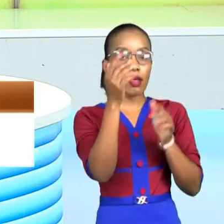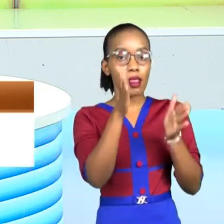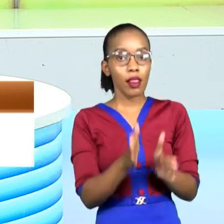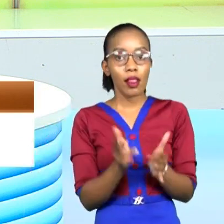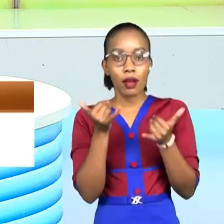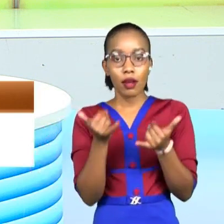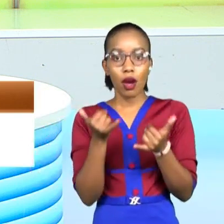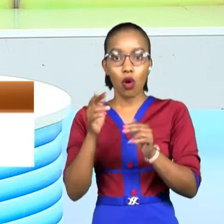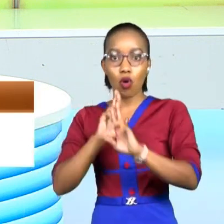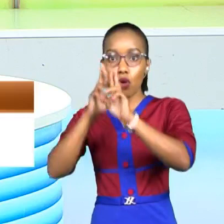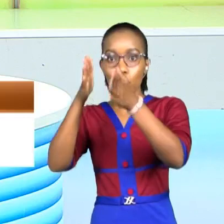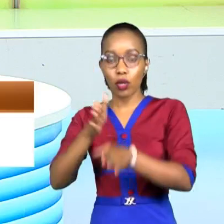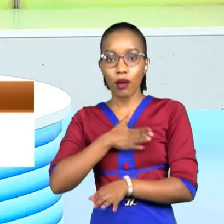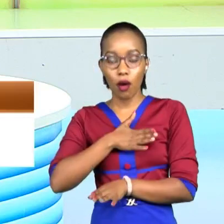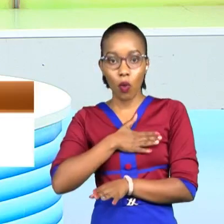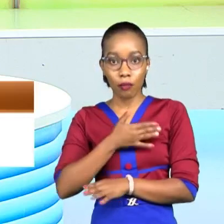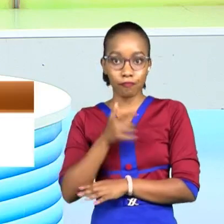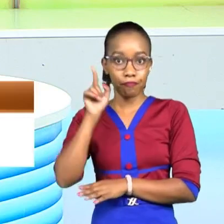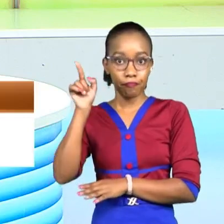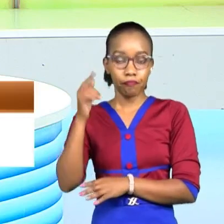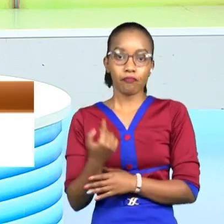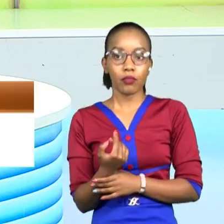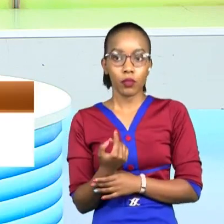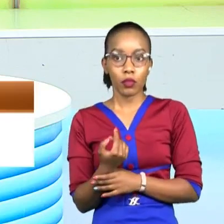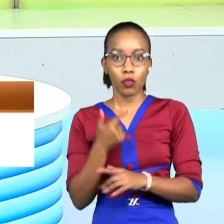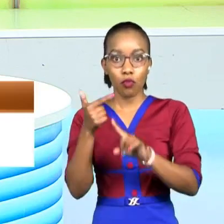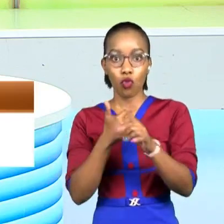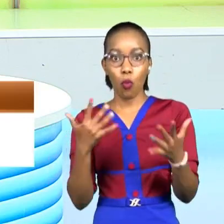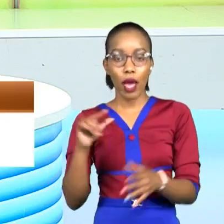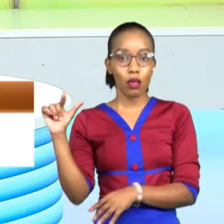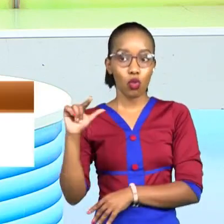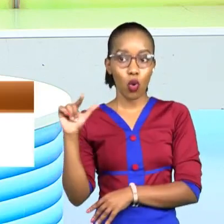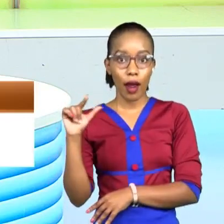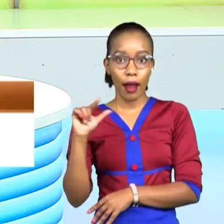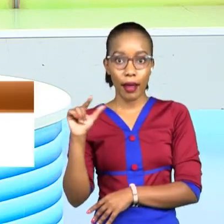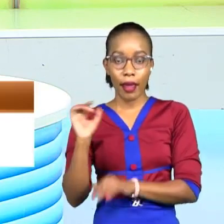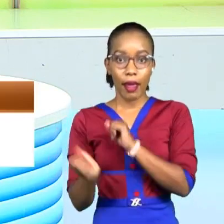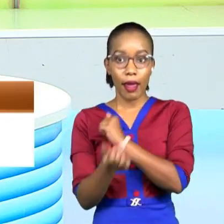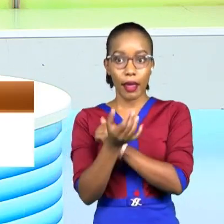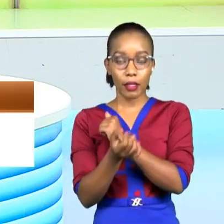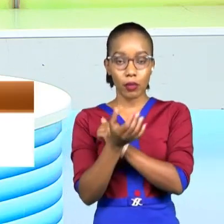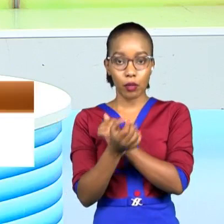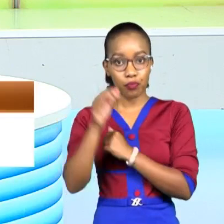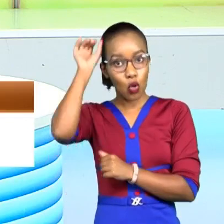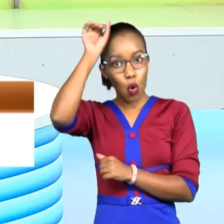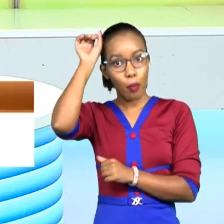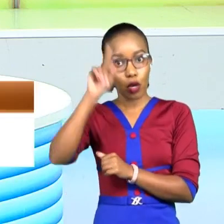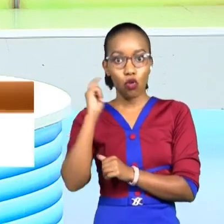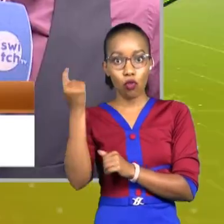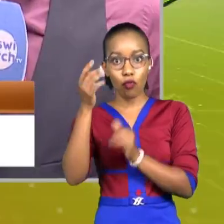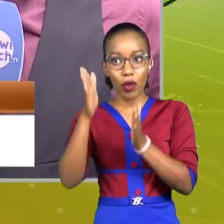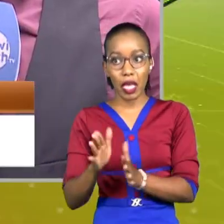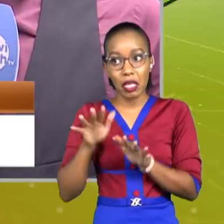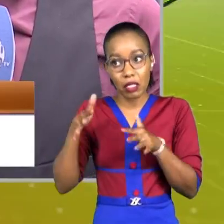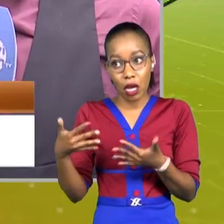sasa mwanahabari wetu David Kagina anajiunga nasi kutoka eneo la Githurai, ambapo anatueleza wasia wa Wakenya hawa